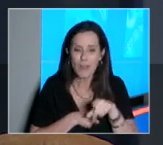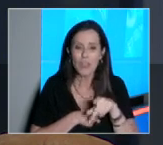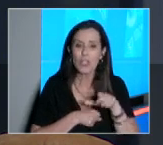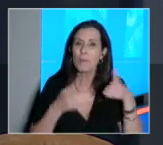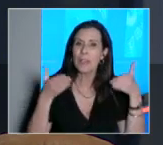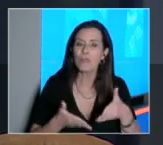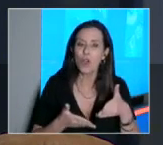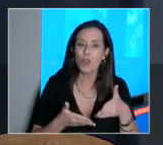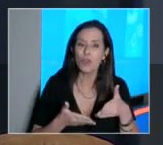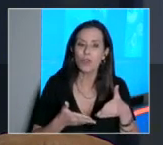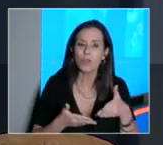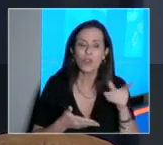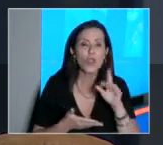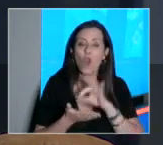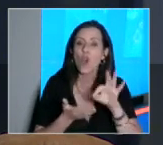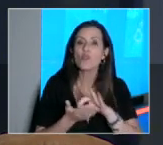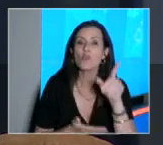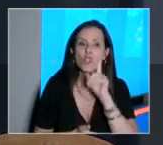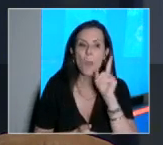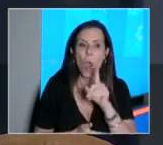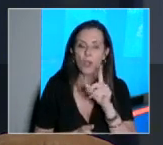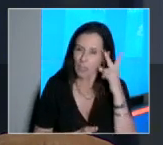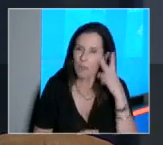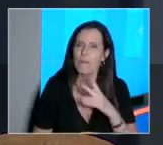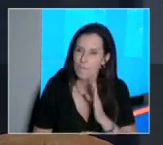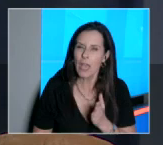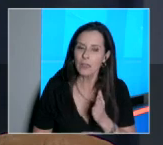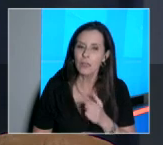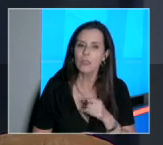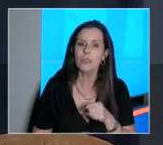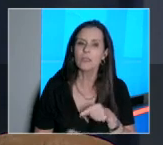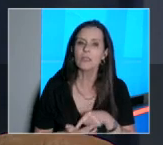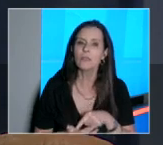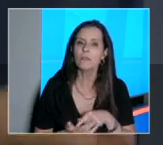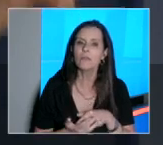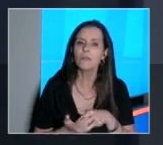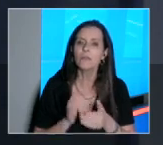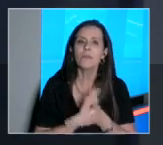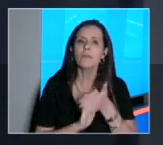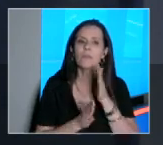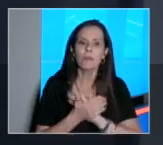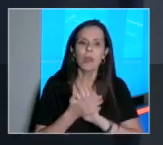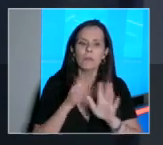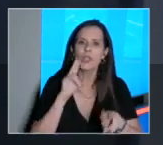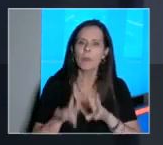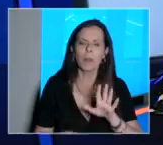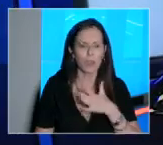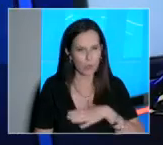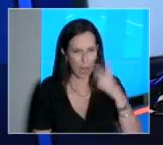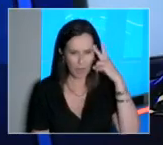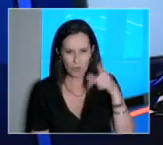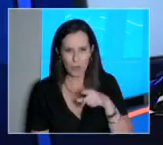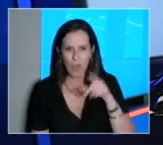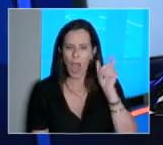בתי קברות שלא רשום את השם שלהם. אתה מבין מה זה? זה כאילו שאין אף אחד יטפל בזה. אני רק רוצה להבין, אתה